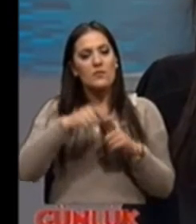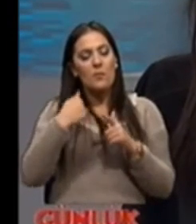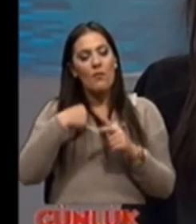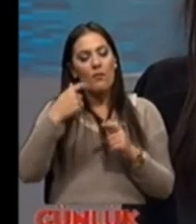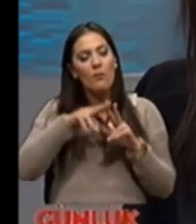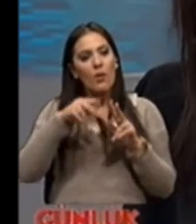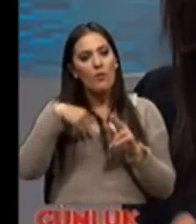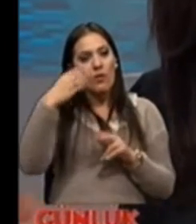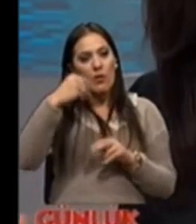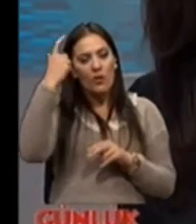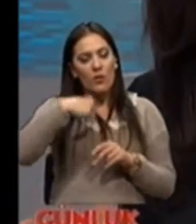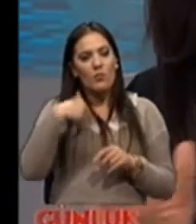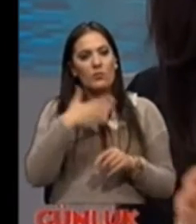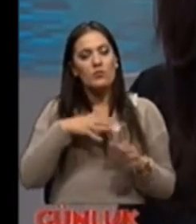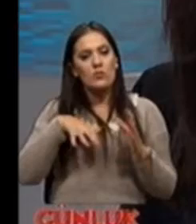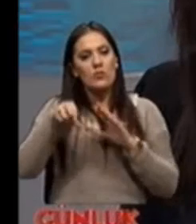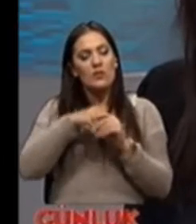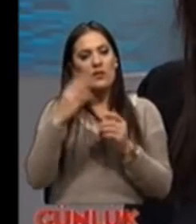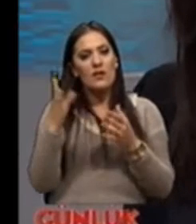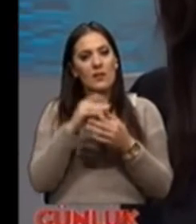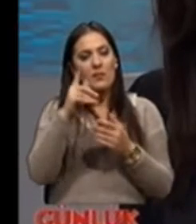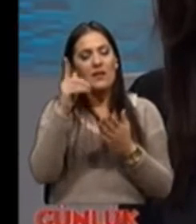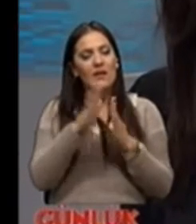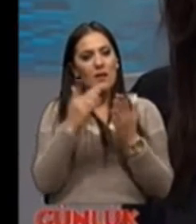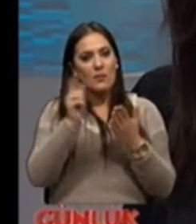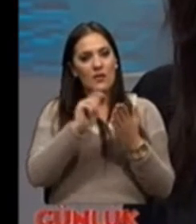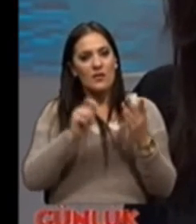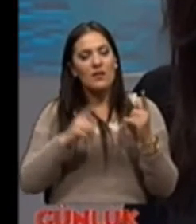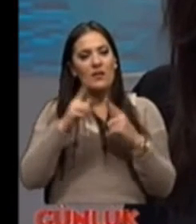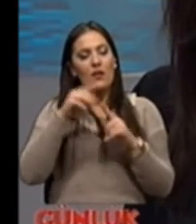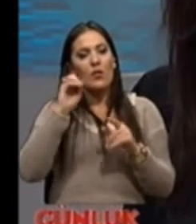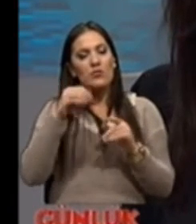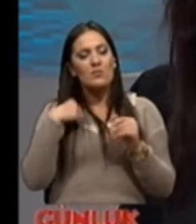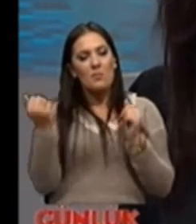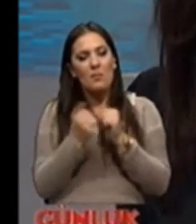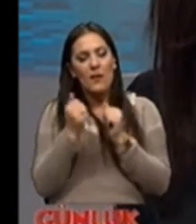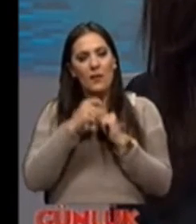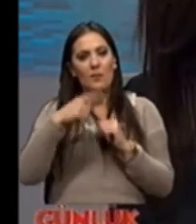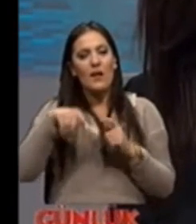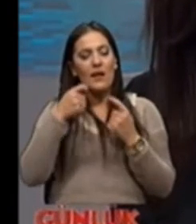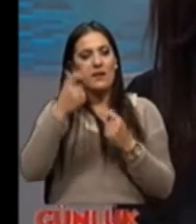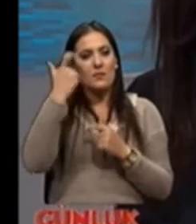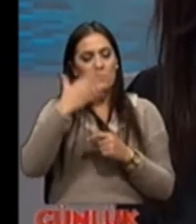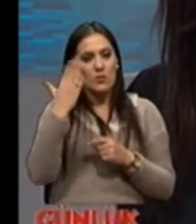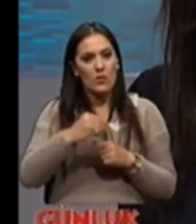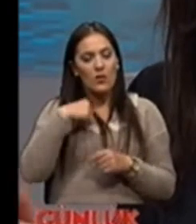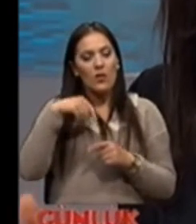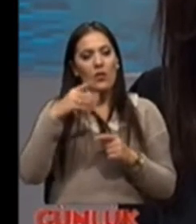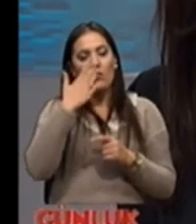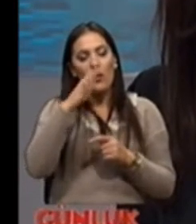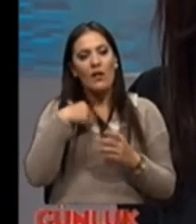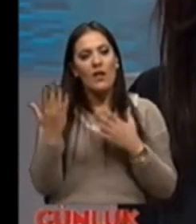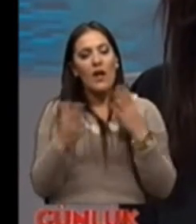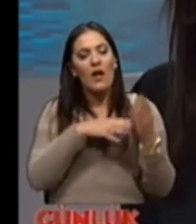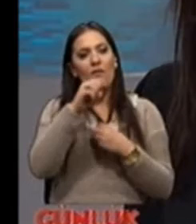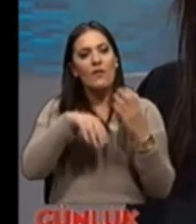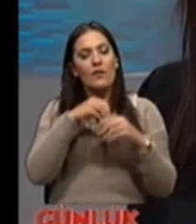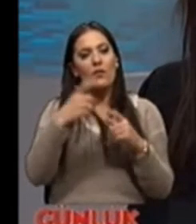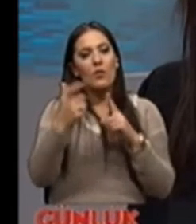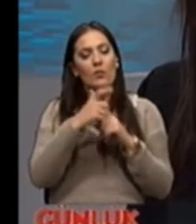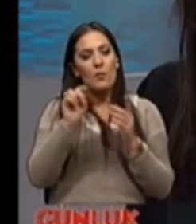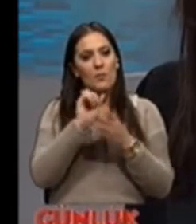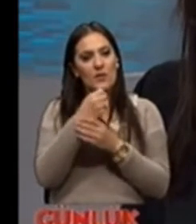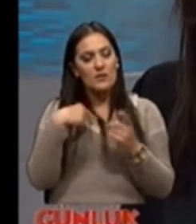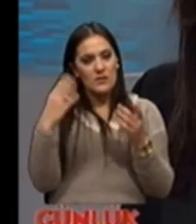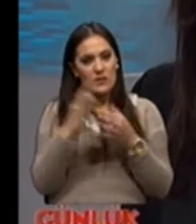Bursa yöresiyle ilgili bir kitap yazdık tarihçi hocalarımızla beraber. Eğitimci olarak da doğal afetlerden korunma becerisiyle ilgili de çalışıyorum. Şu